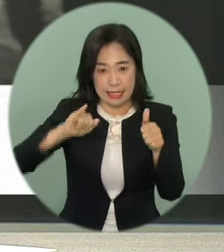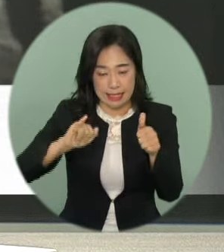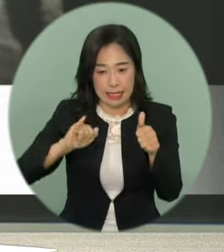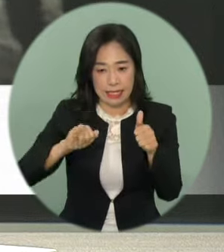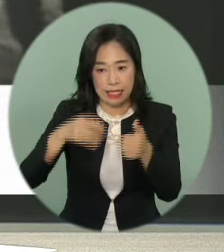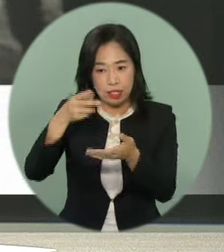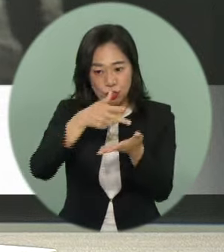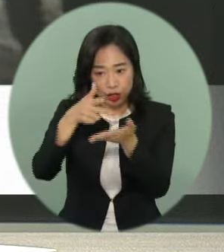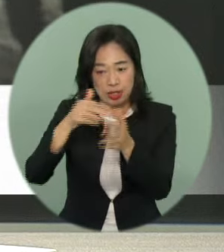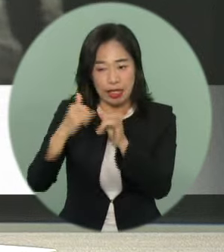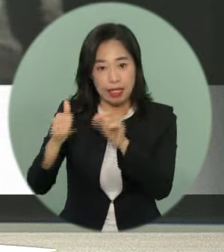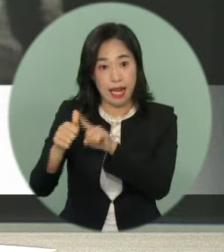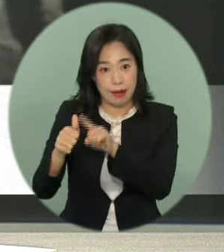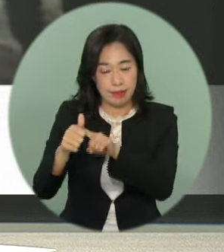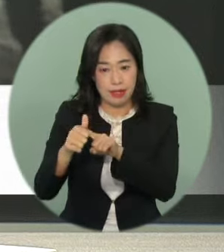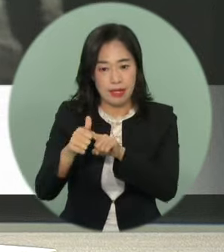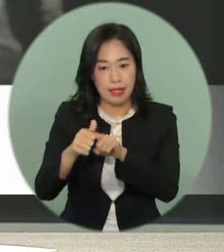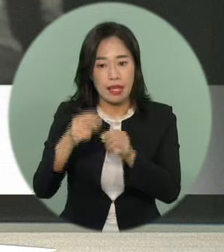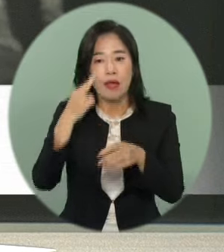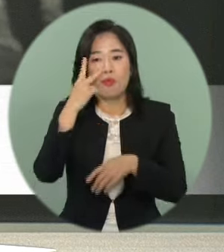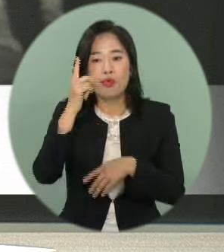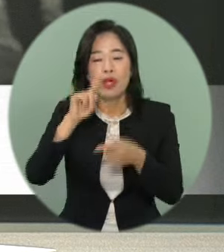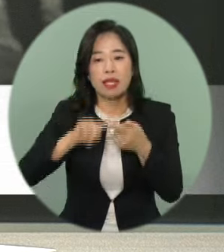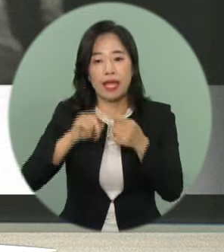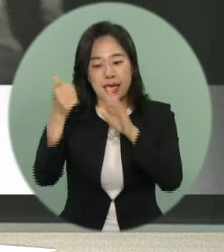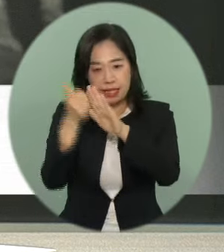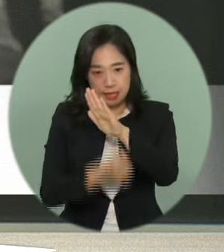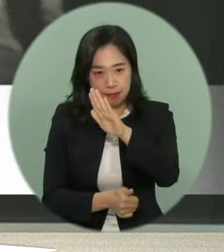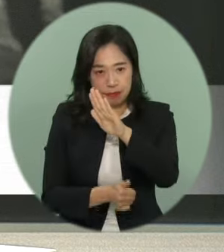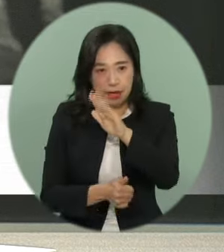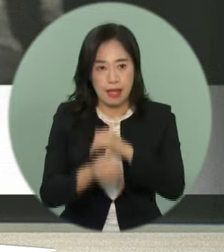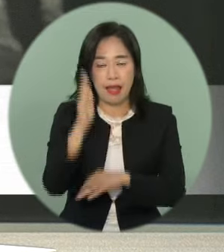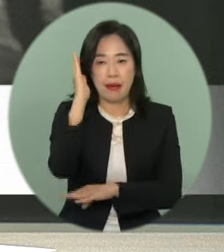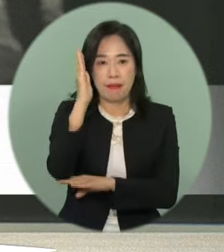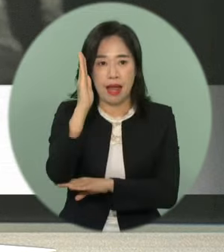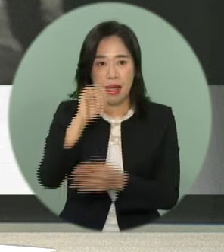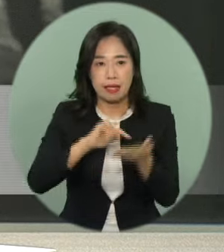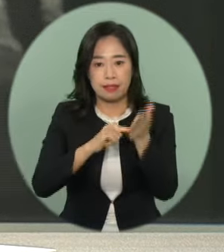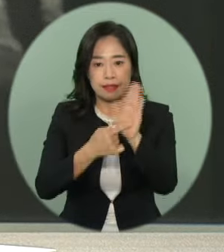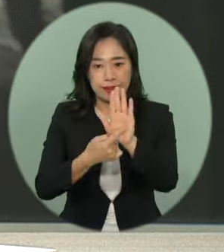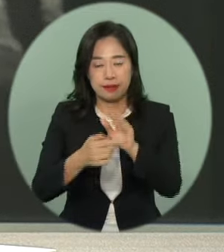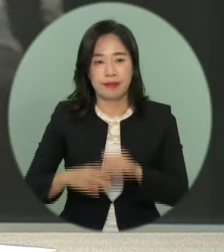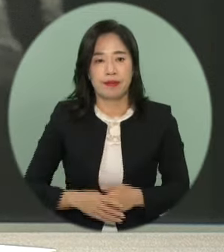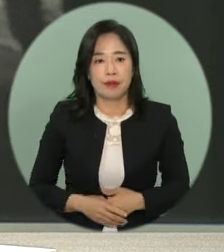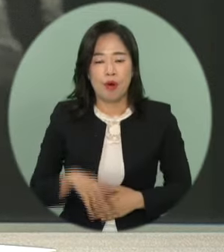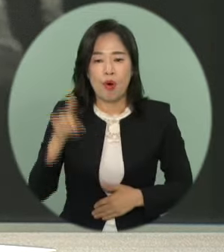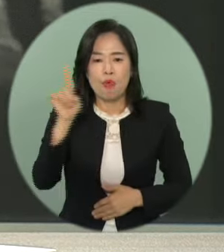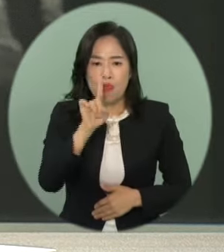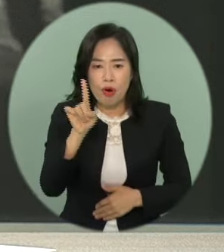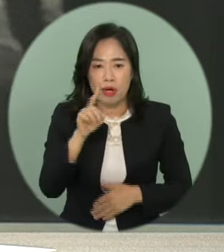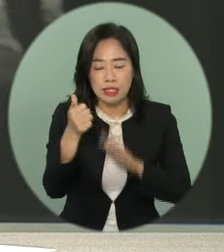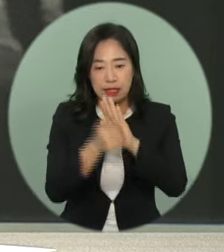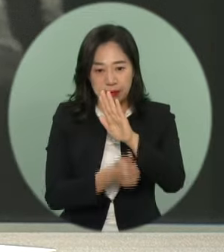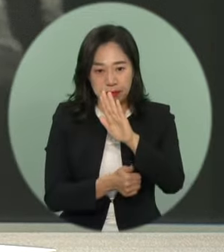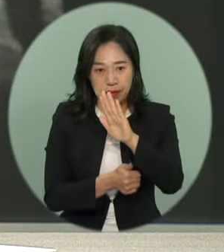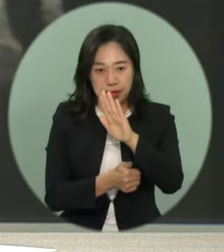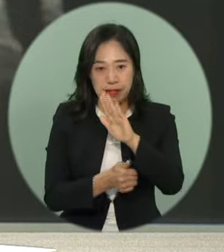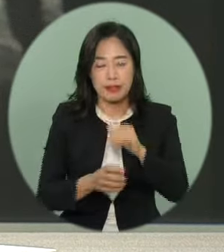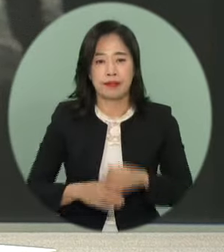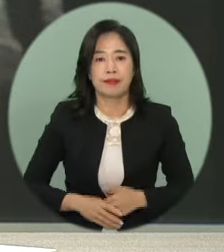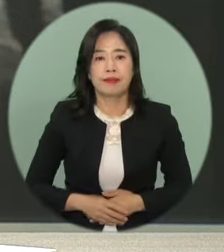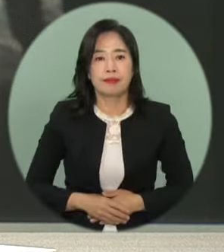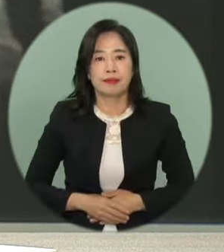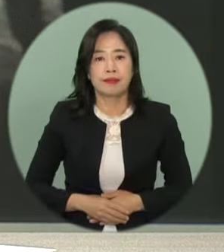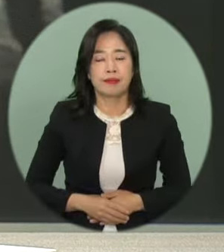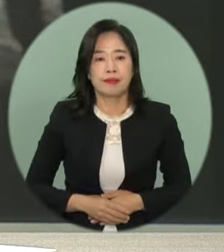취재진에게 미국의 실패를 언급했습니다 무엇을 실패했다는 뜻일까요 계속해서 김철 보도본부장이